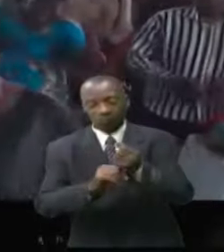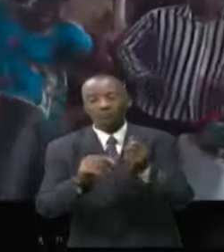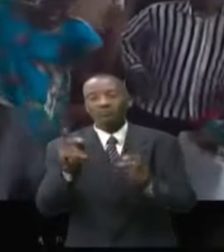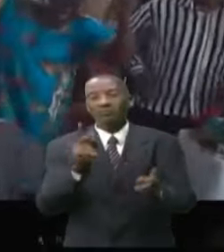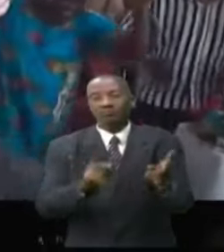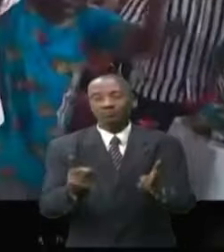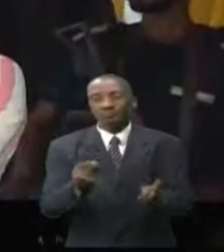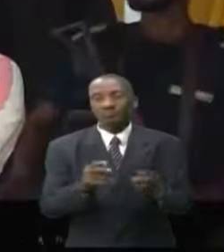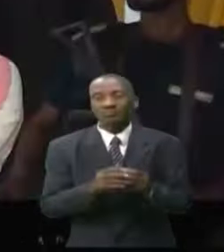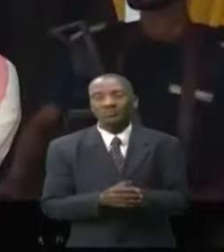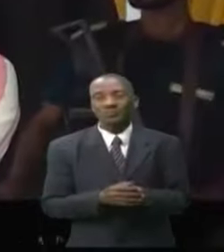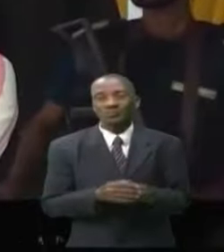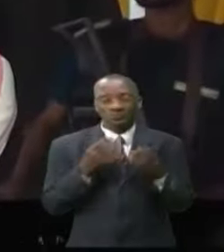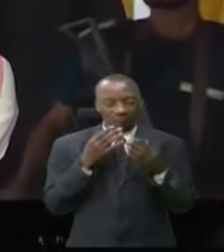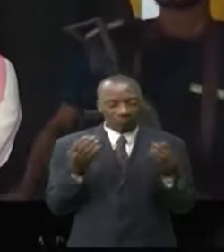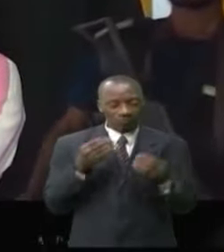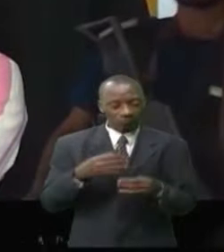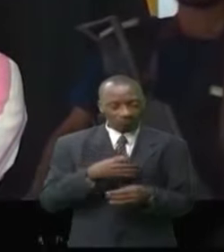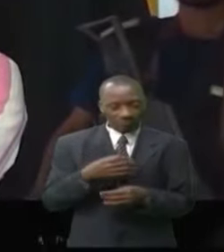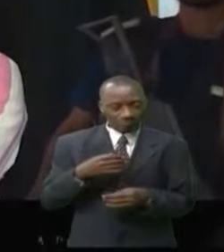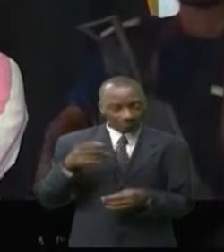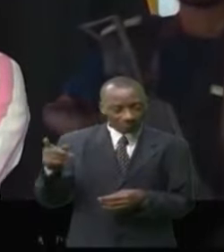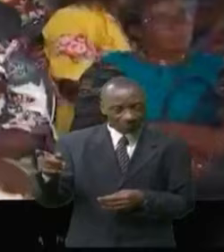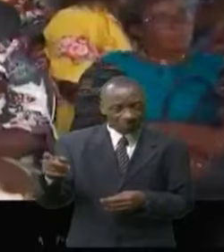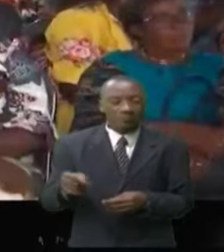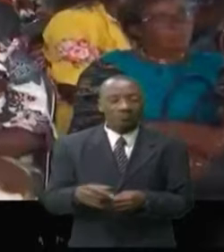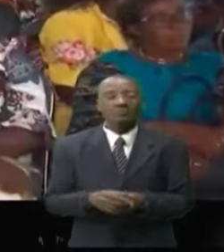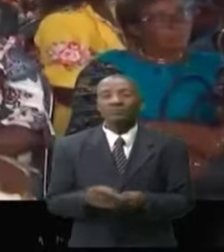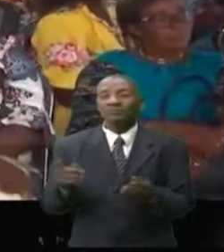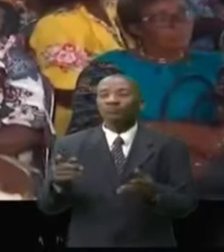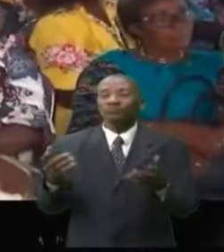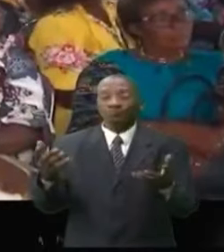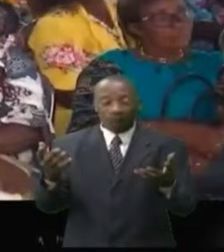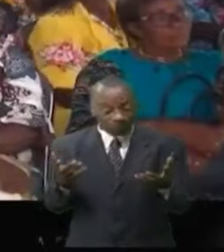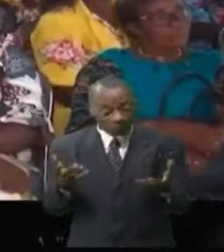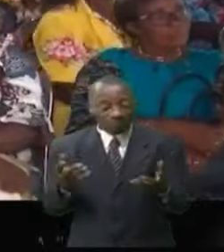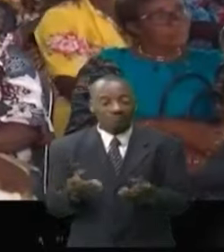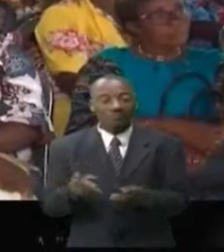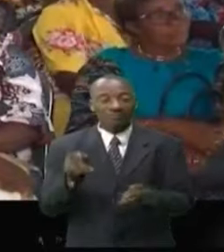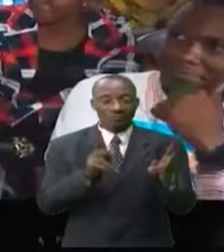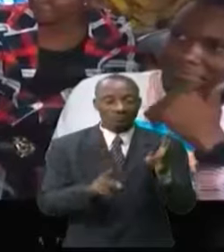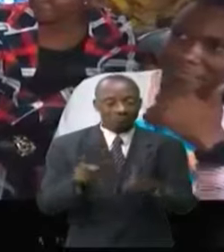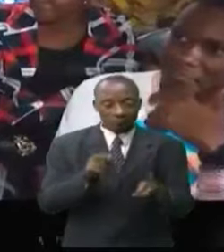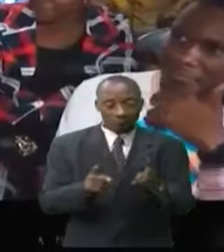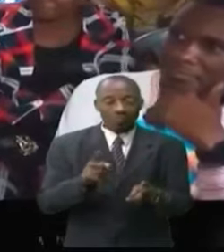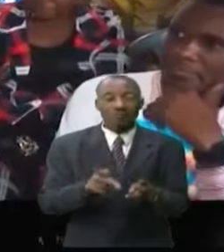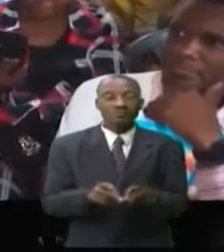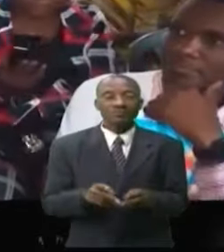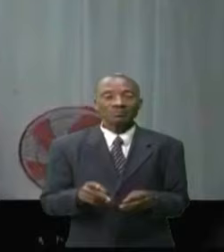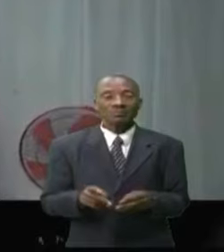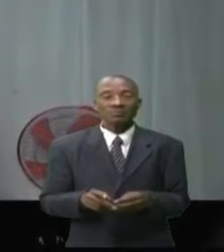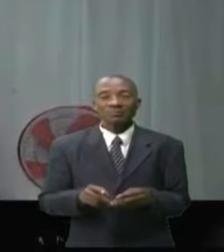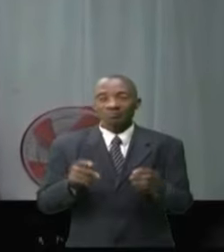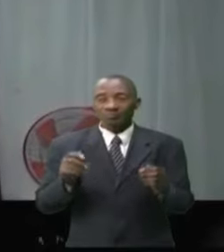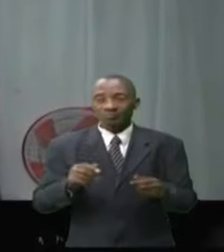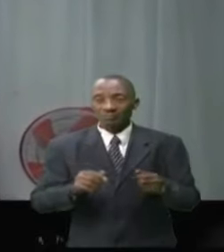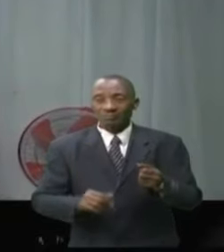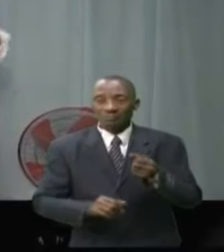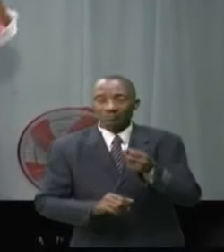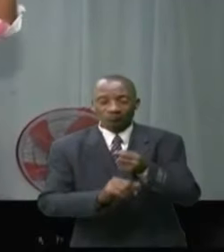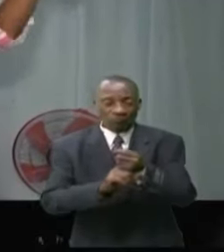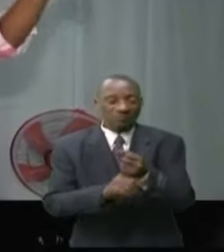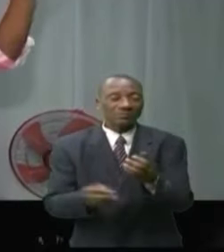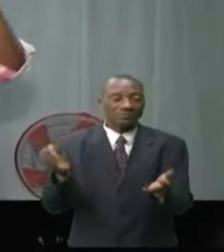bandouo lambongo a rencontré les membres de sa fondation qui l'attendait dans la grande salle du Stade Vélodrome et là pter le même message n'est